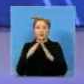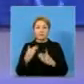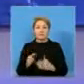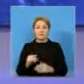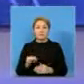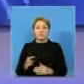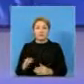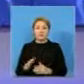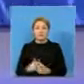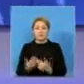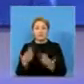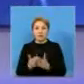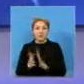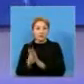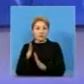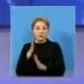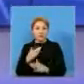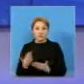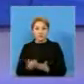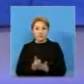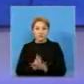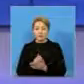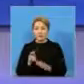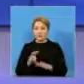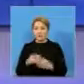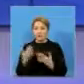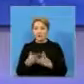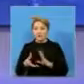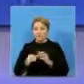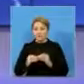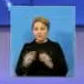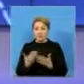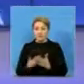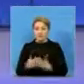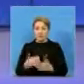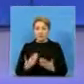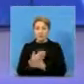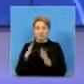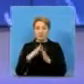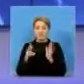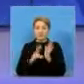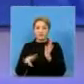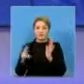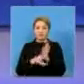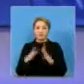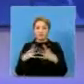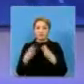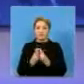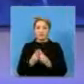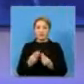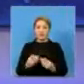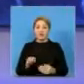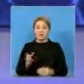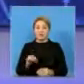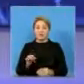уязвимым слоям населения, очередникам местного исполнительного органа. В общей сложности новоселами стали 88 семей в жилом массиве